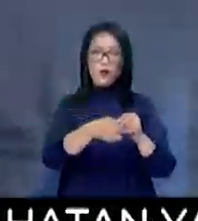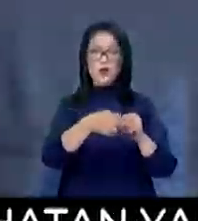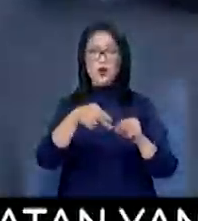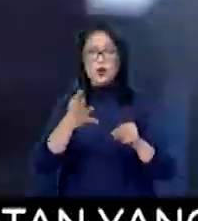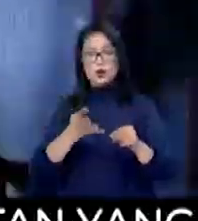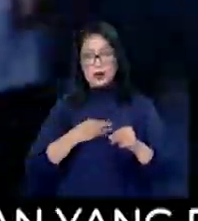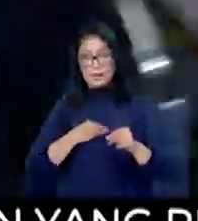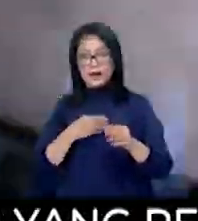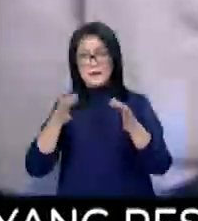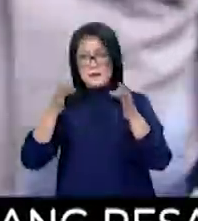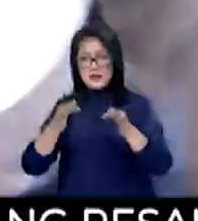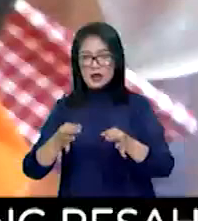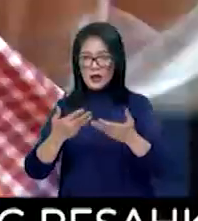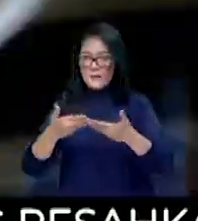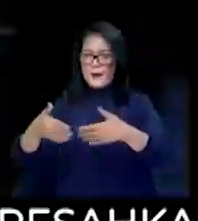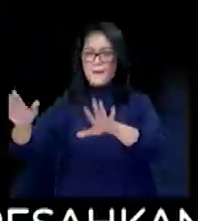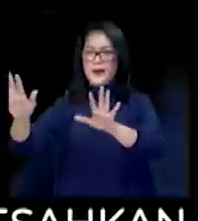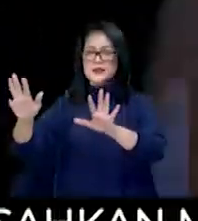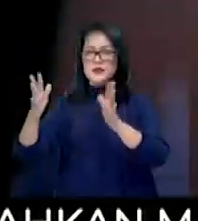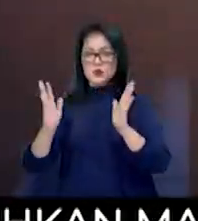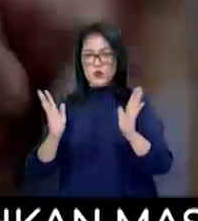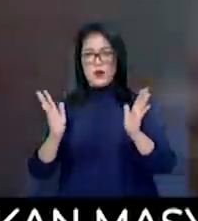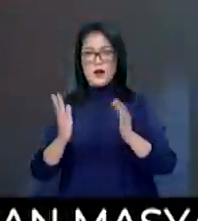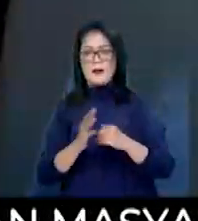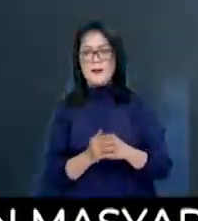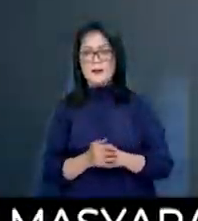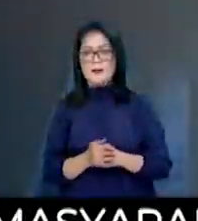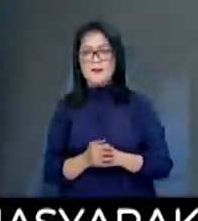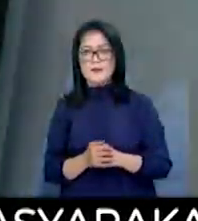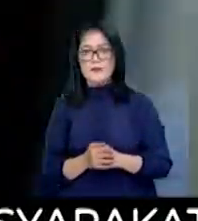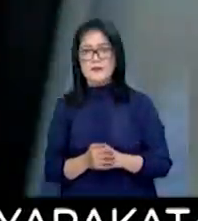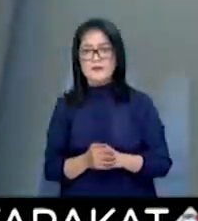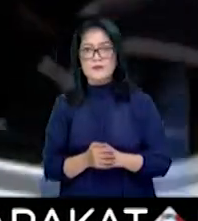Dari Jakarta, Tim Liputan iNews melaporkan.